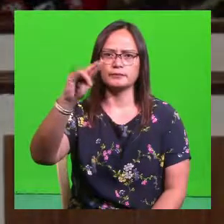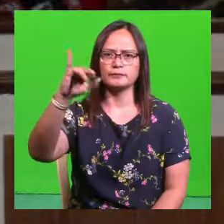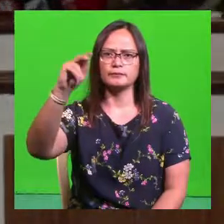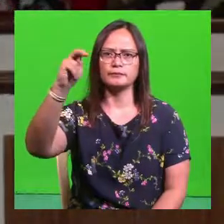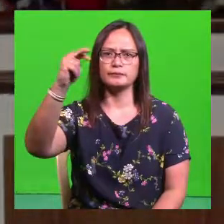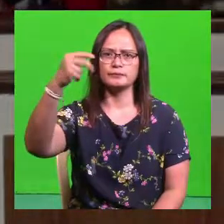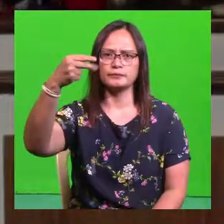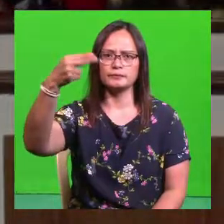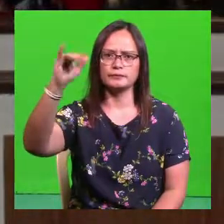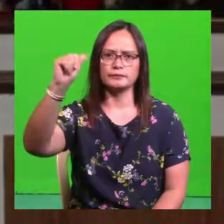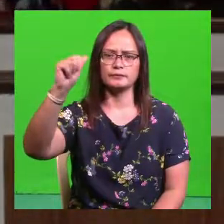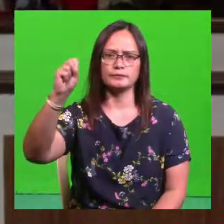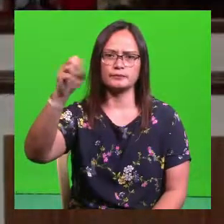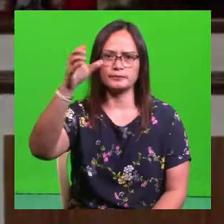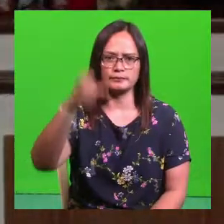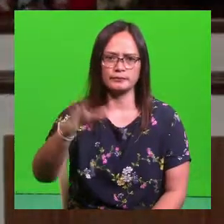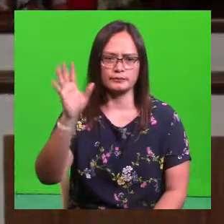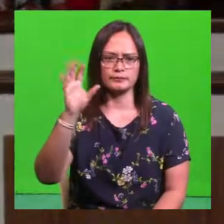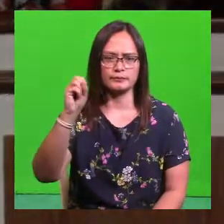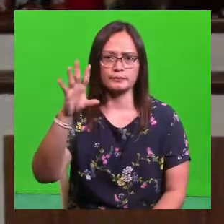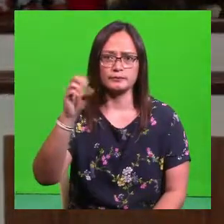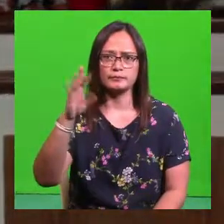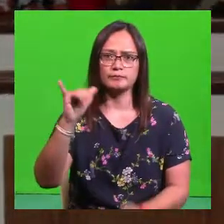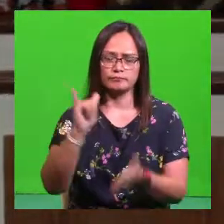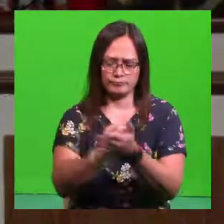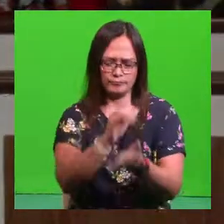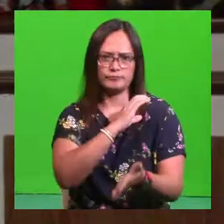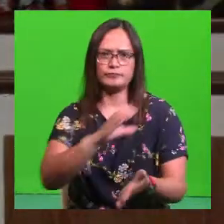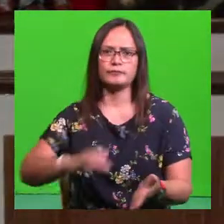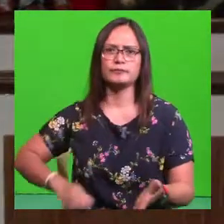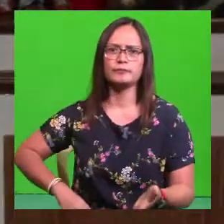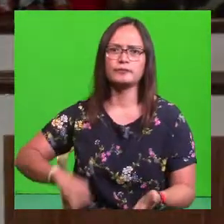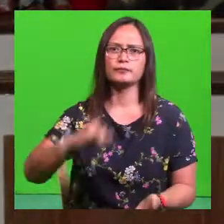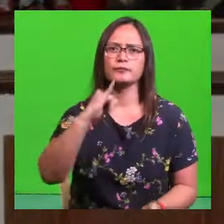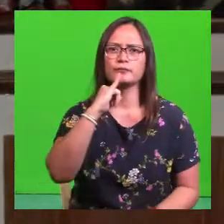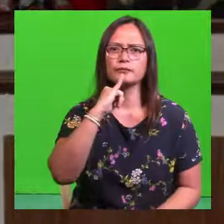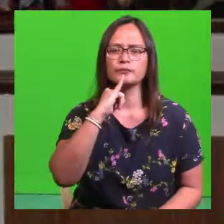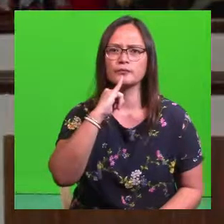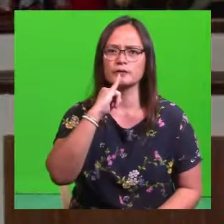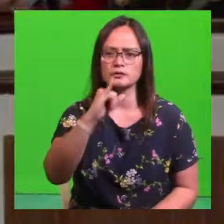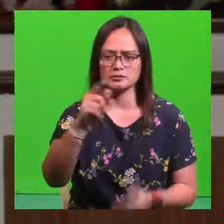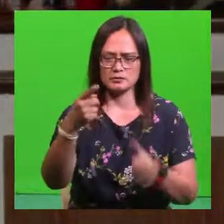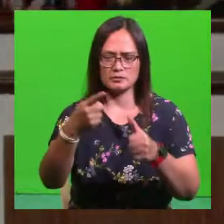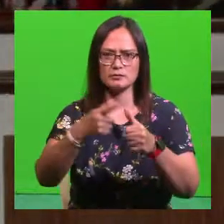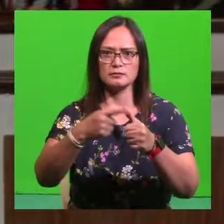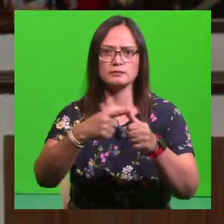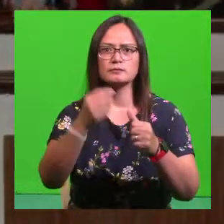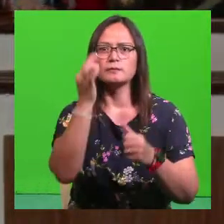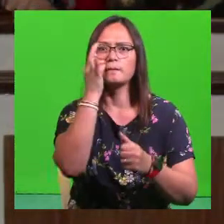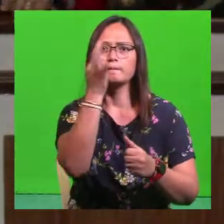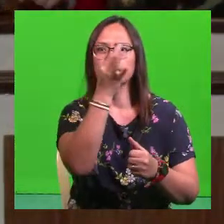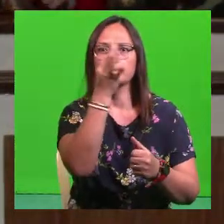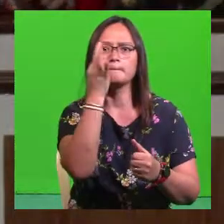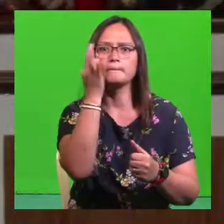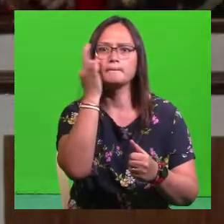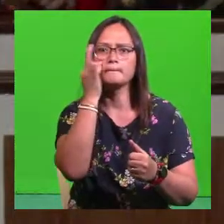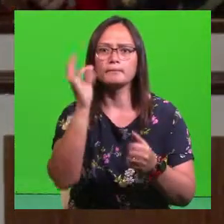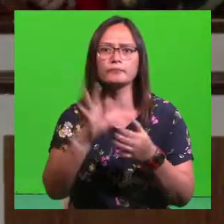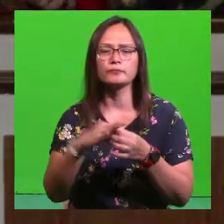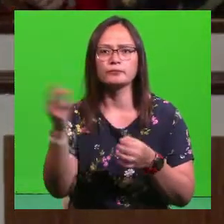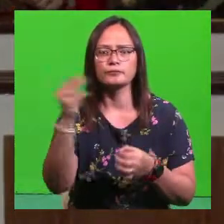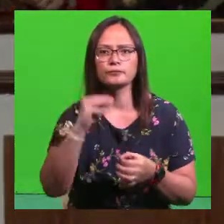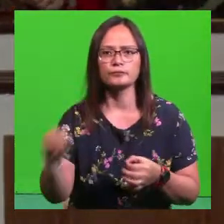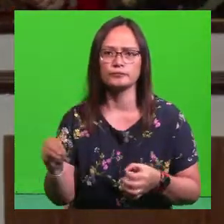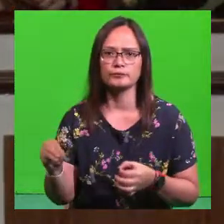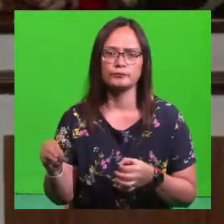Christ is the first fruits of them that slept. Subalit napakaganda